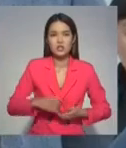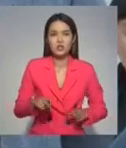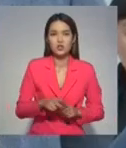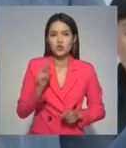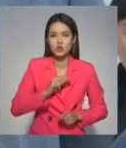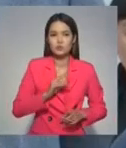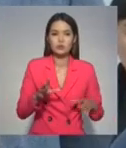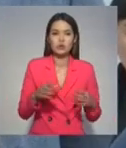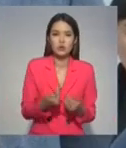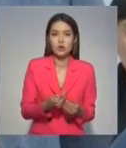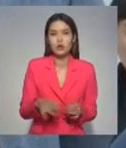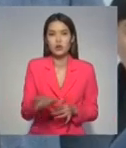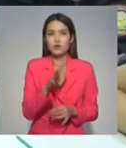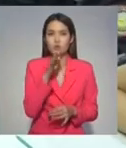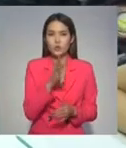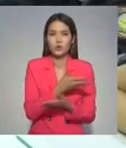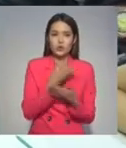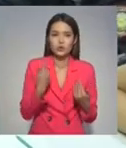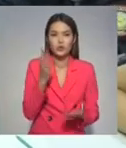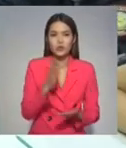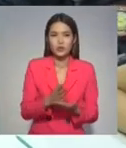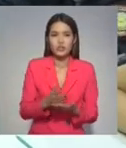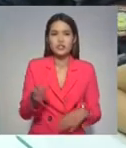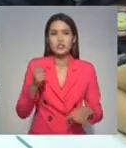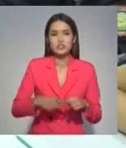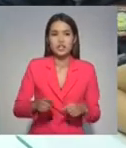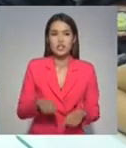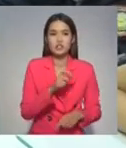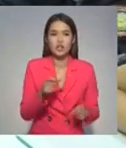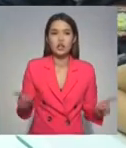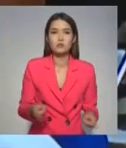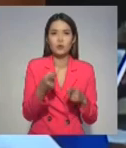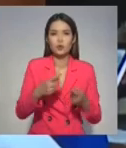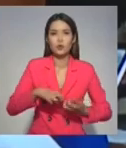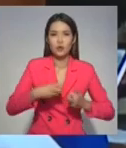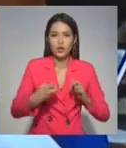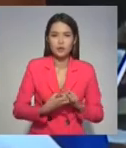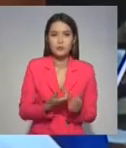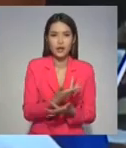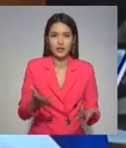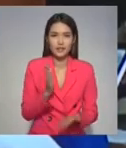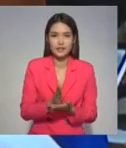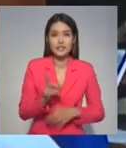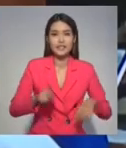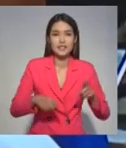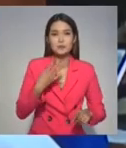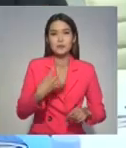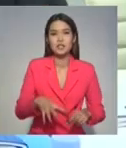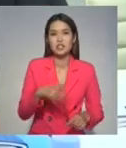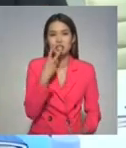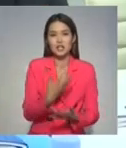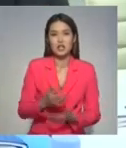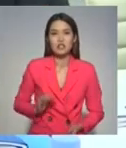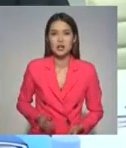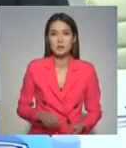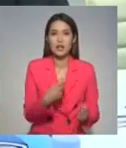Соттасып жүруге ниетім де, уақытым да жоқ. Алғаш 2021 жылы көтерілген бұл мәселе біршама тыншып қалғандан, ол кезде 40 шақты компания осындай